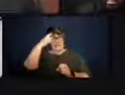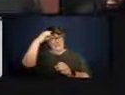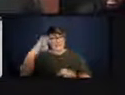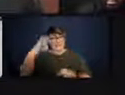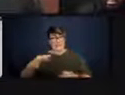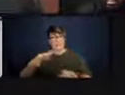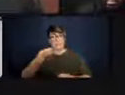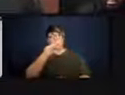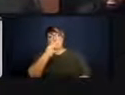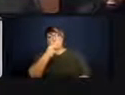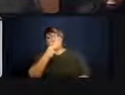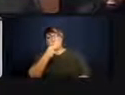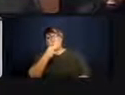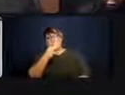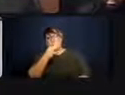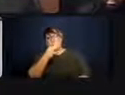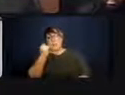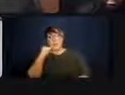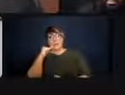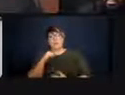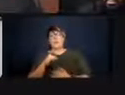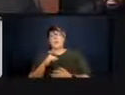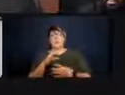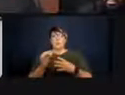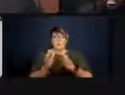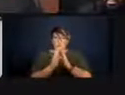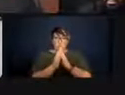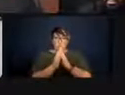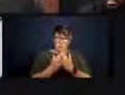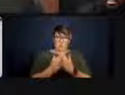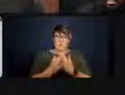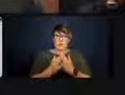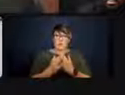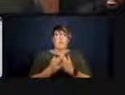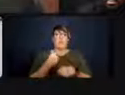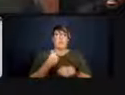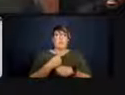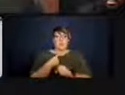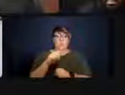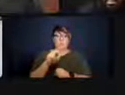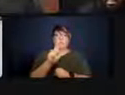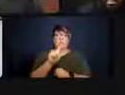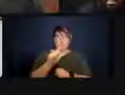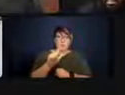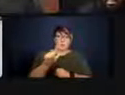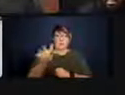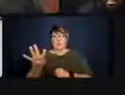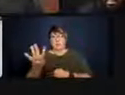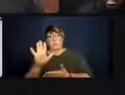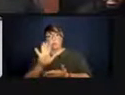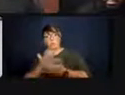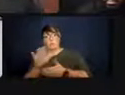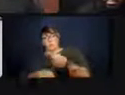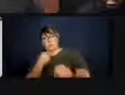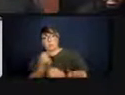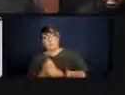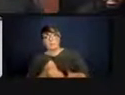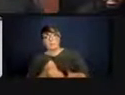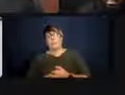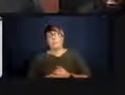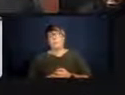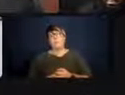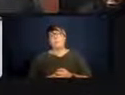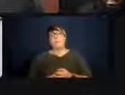نقوم باتخاذ هذه القرارات طبعا في القريب العاجل، ولا سيما إذا ما كنا سنقوم